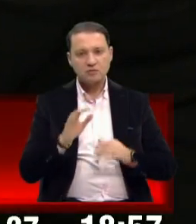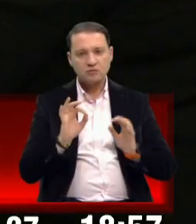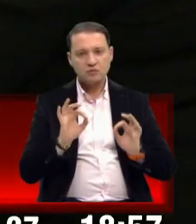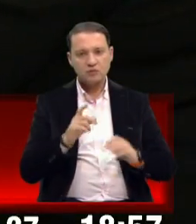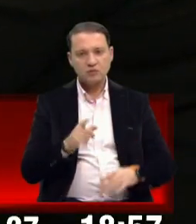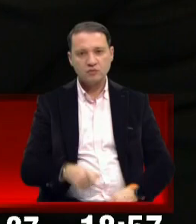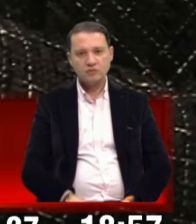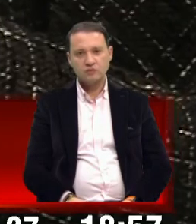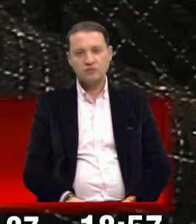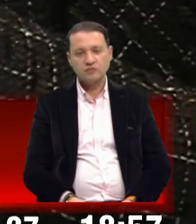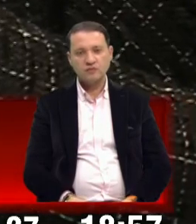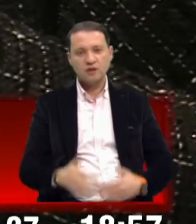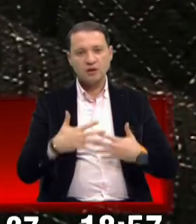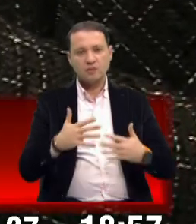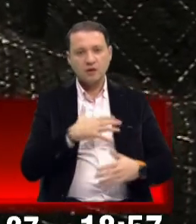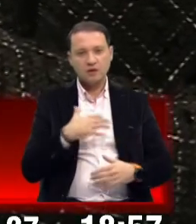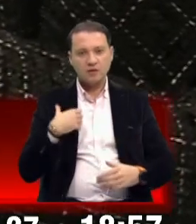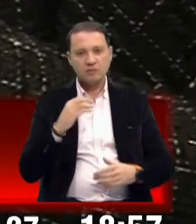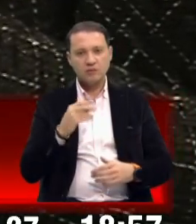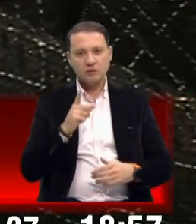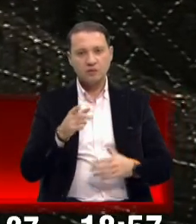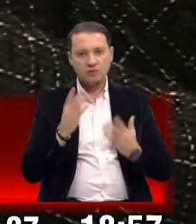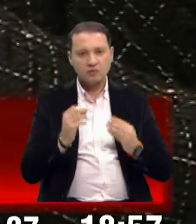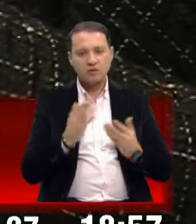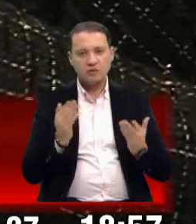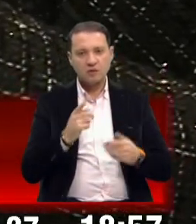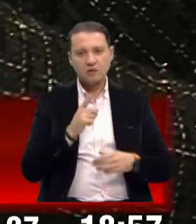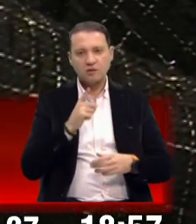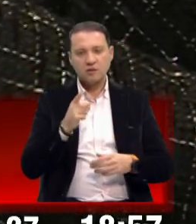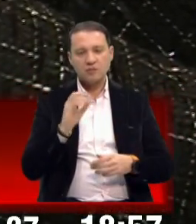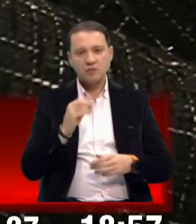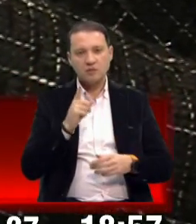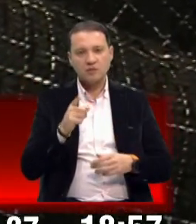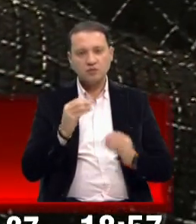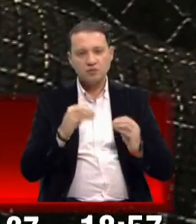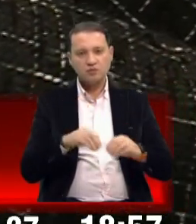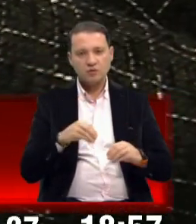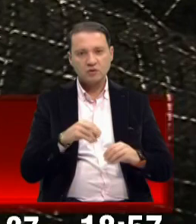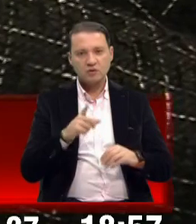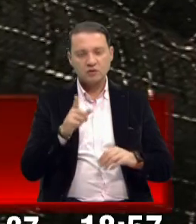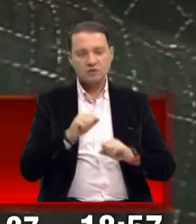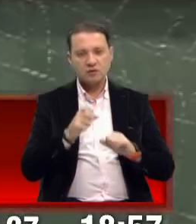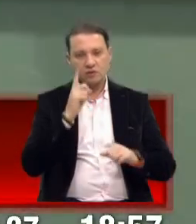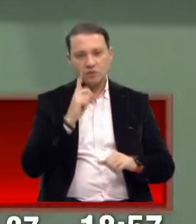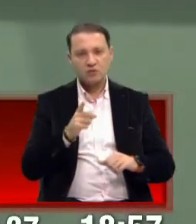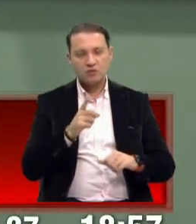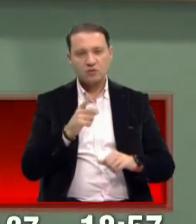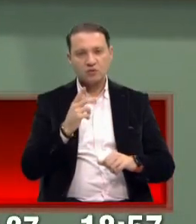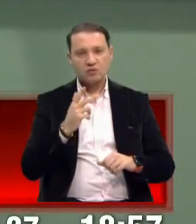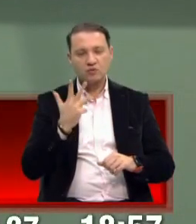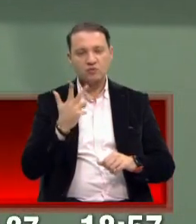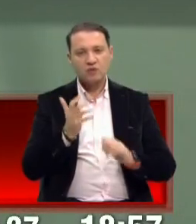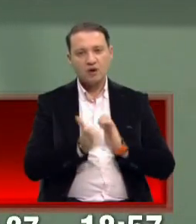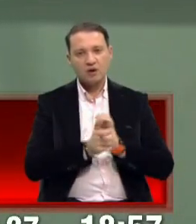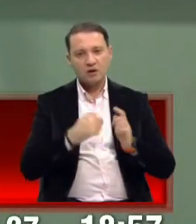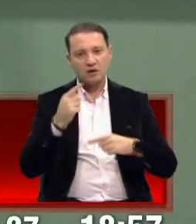büyük önem taşıyor hamile anne bebeği de maruz kalıyor ama bebeğin yumurtalıkları da maruz kalıyor burada üç nesile kadar Bu